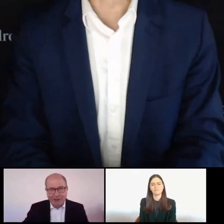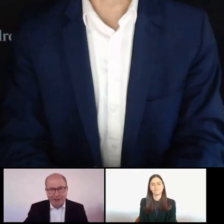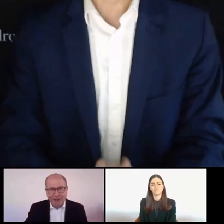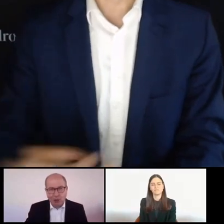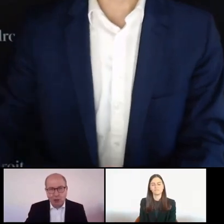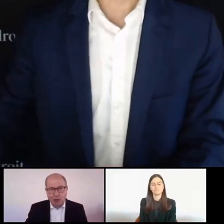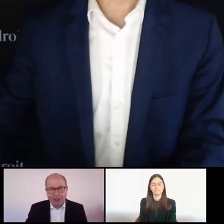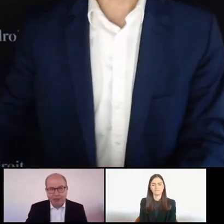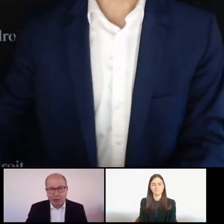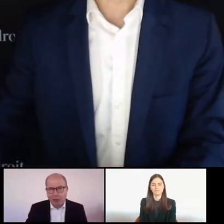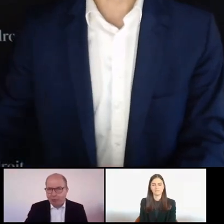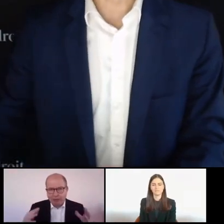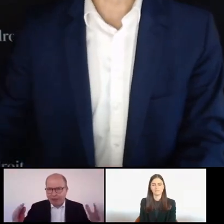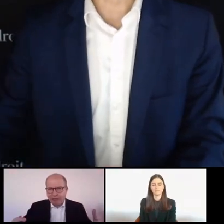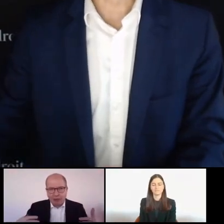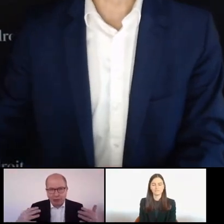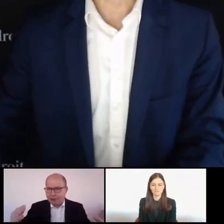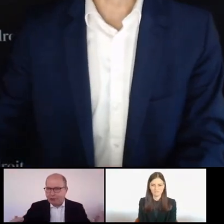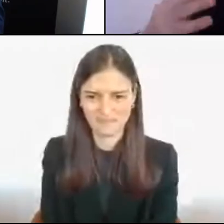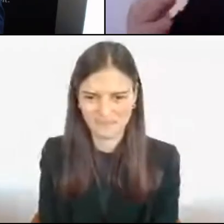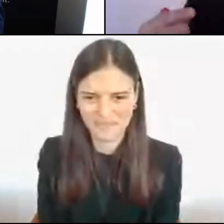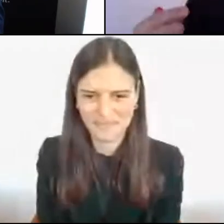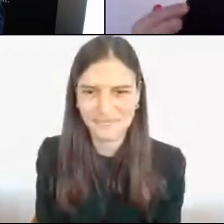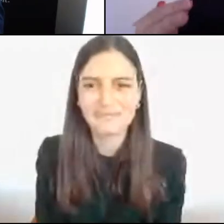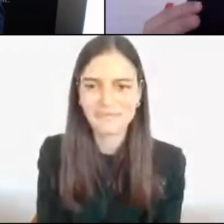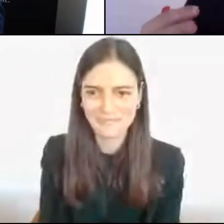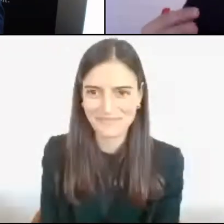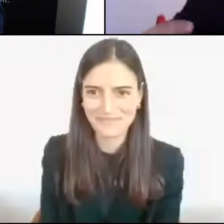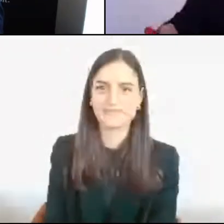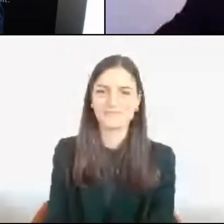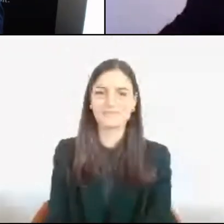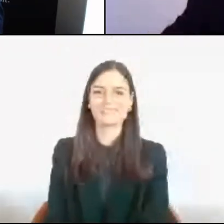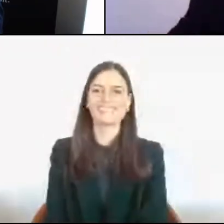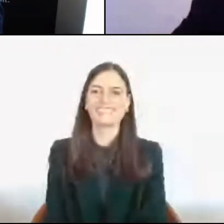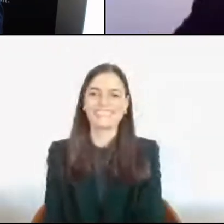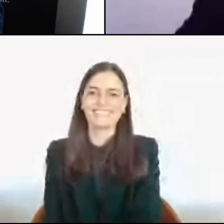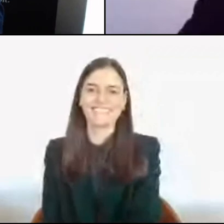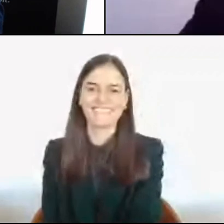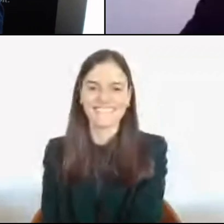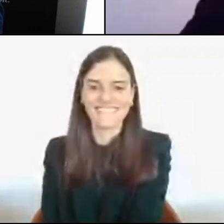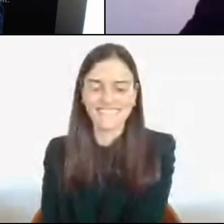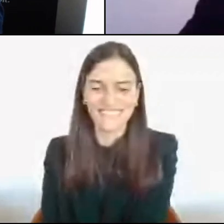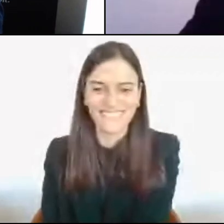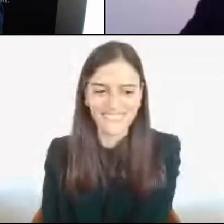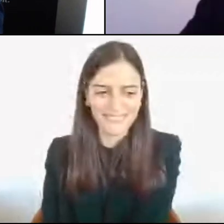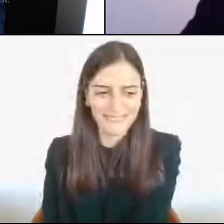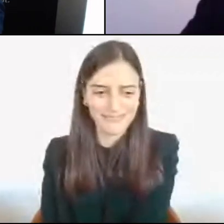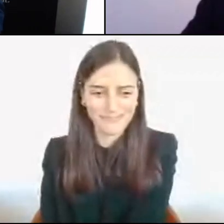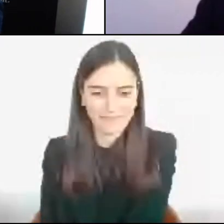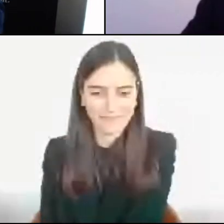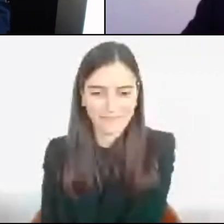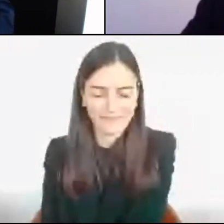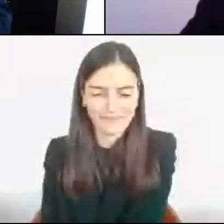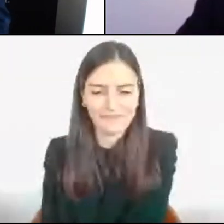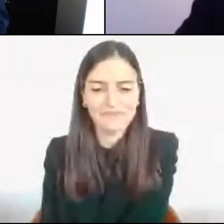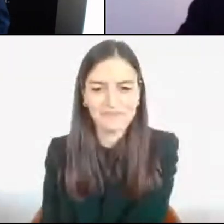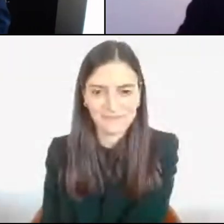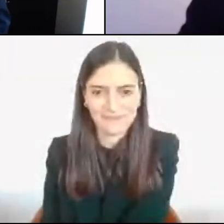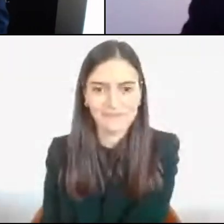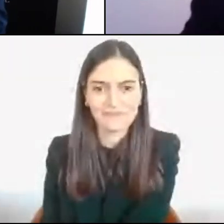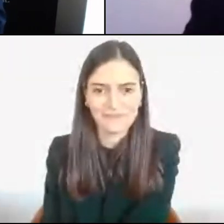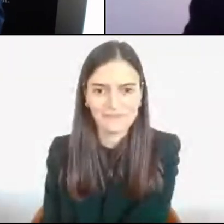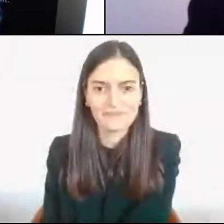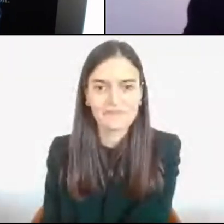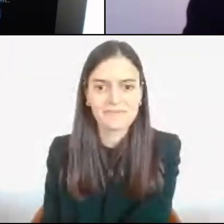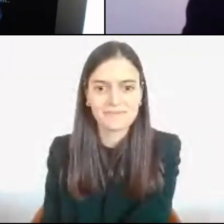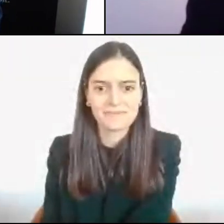question, Olivia. On en profite hein, qu'on est ensemble. C'est pas si souvent qu'on fait des webinaires caisse d'épargne. Pour investir dans l'immobilier, pourquoi